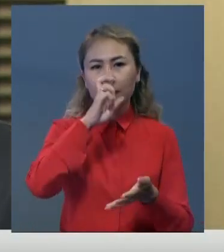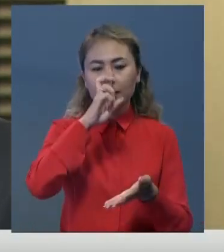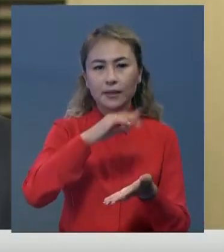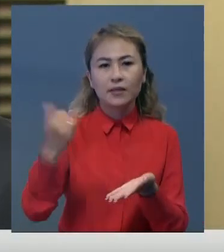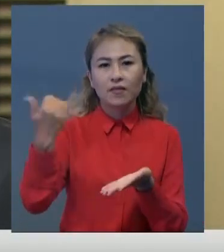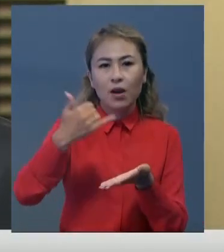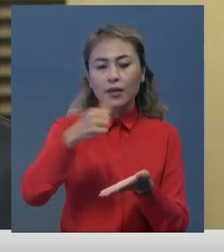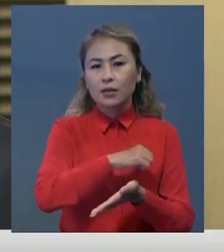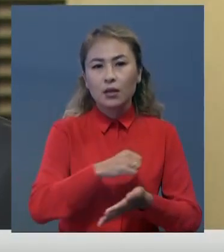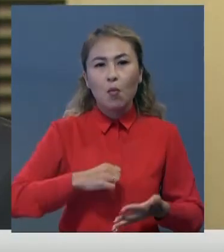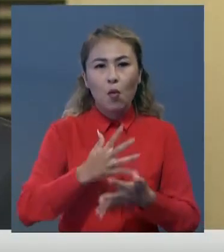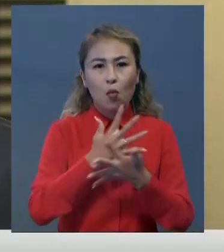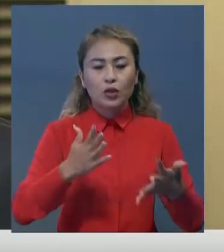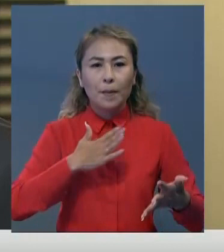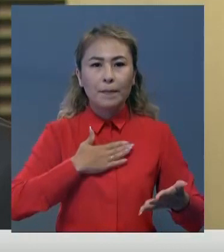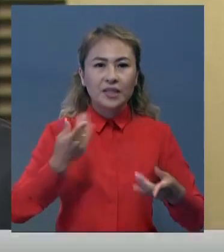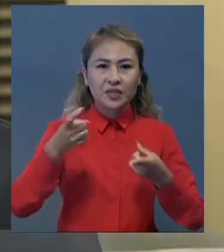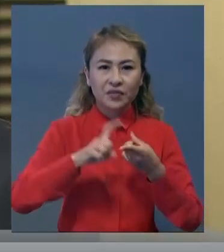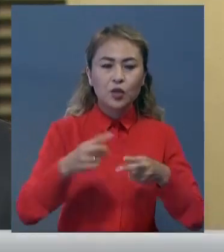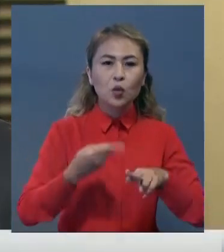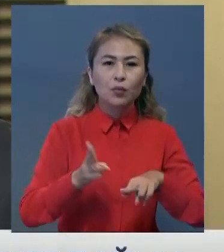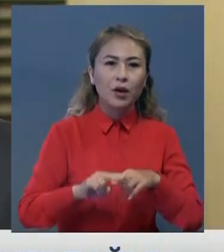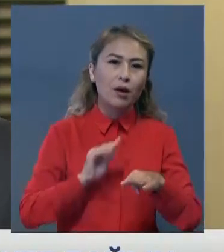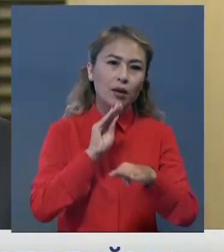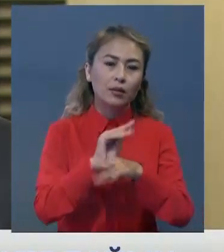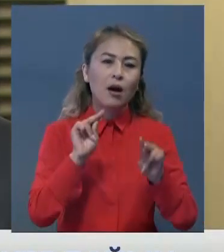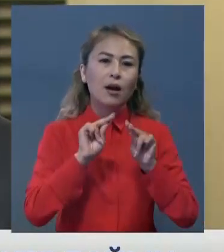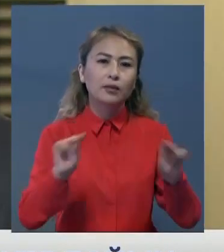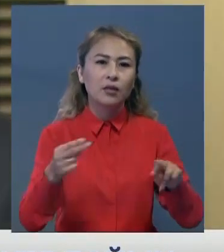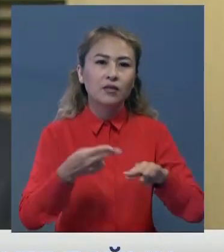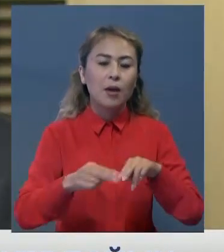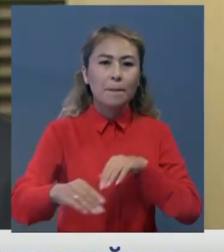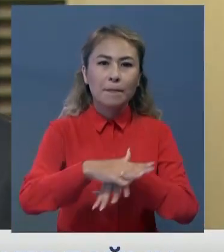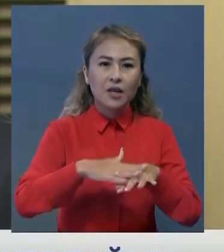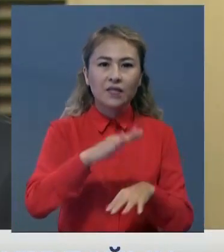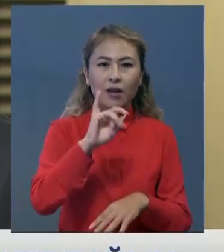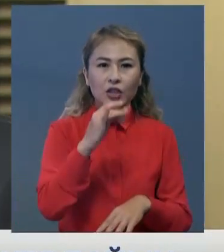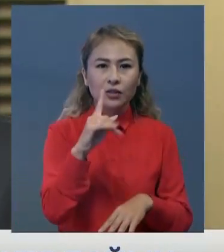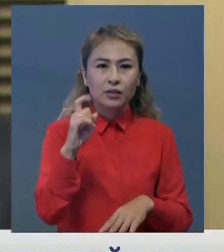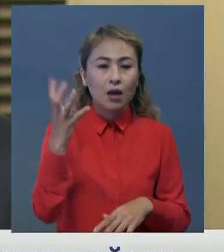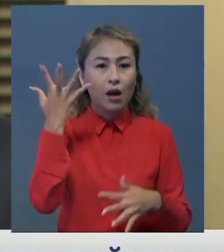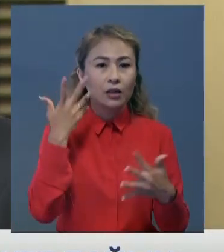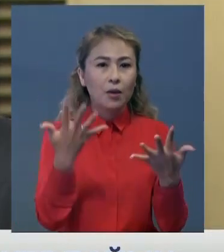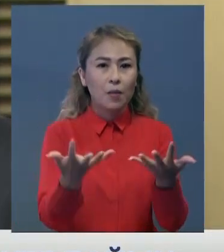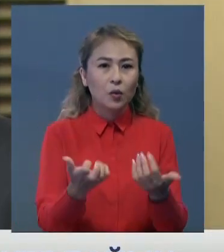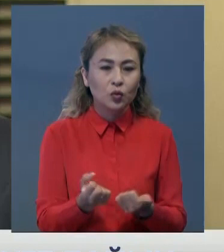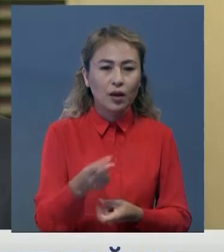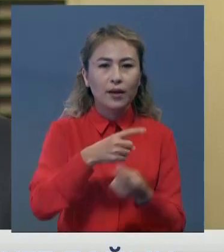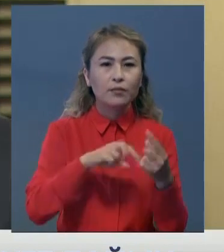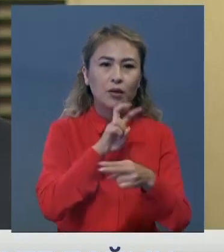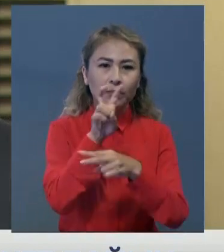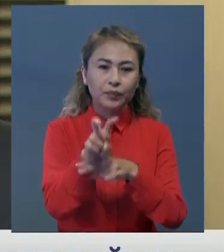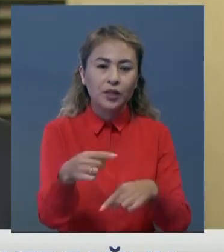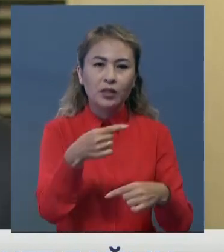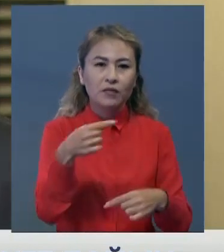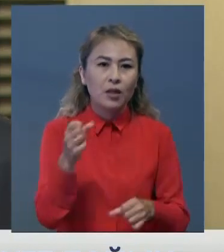саны бойынша ең көбі біздің бизнеске тиесілі. Сонымен қатар адал клиенттік база бар. Олар біздің франшизаны алған кәсіпкердің бекетіне барып керек